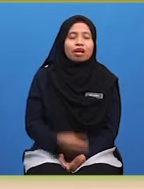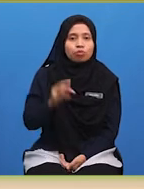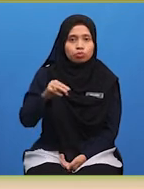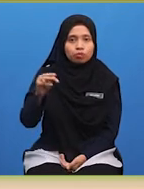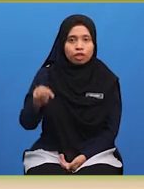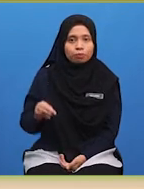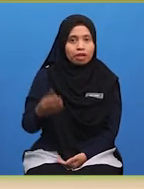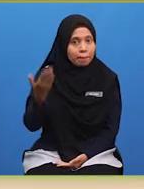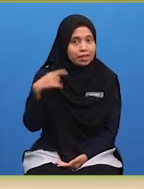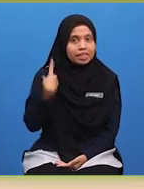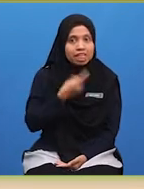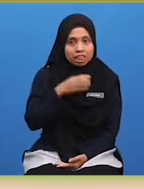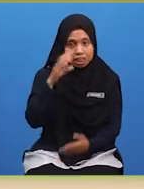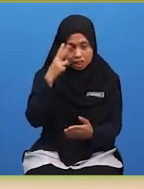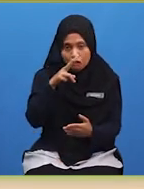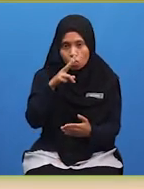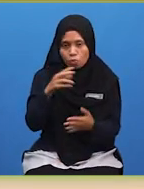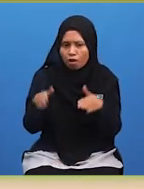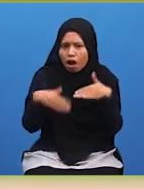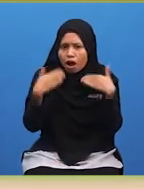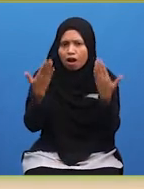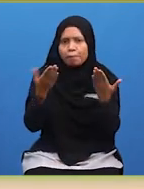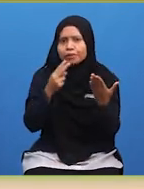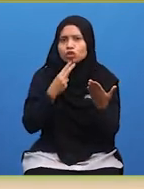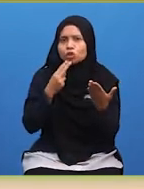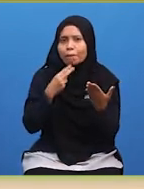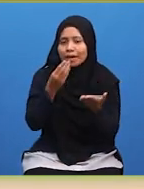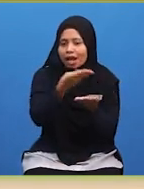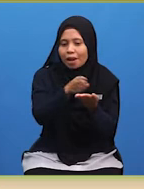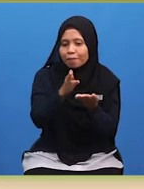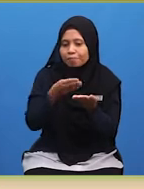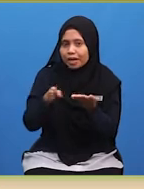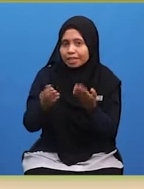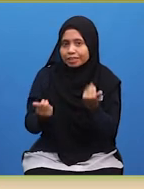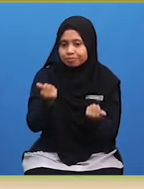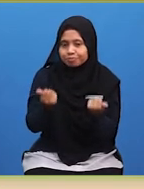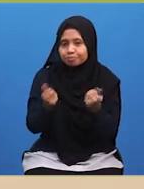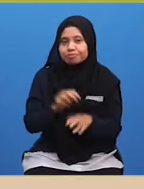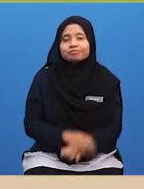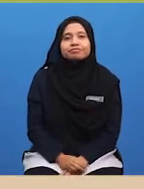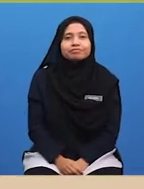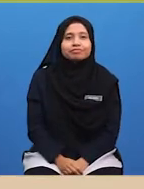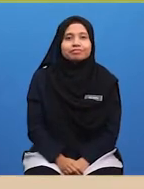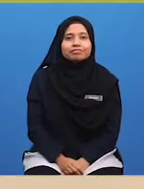Murid-murid, mari kita lihat bagaimanakah si Comel bertindak adil.